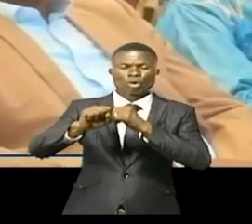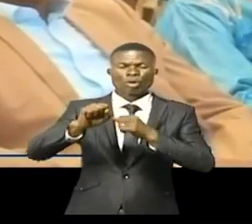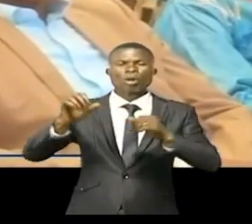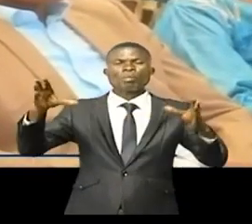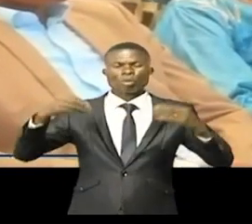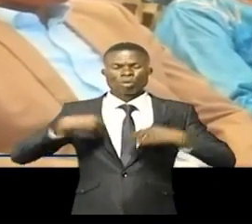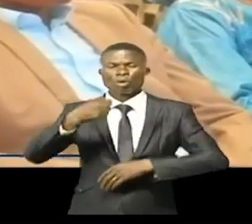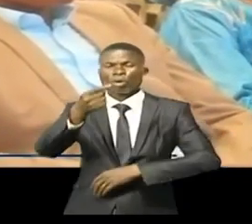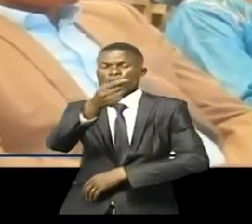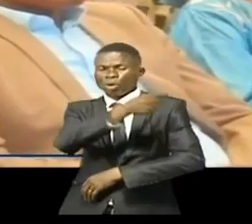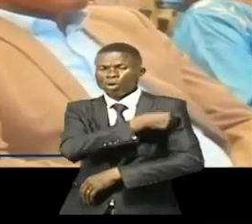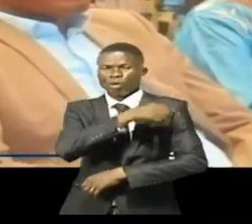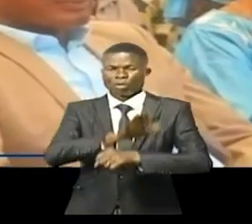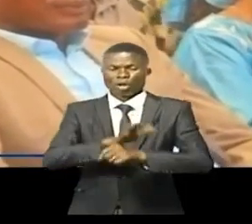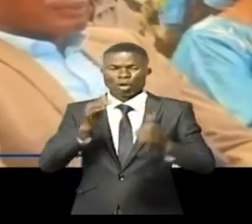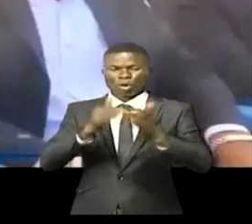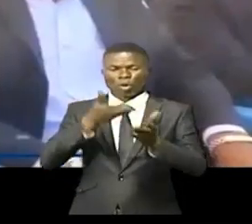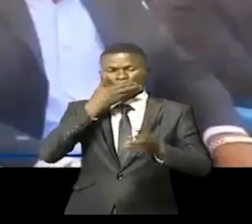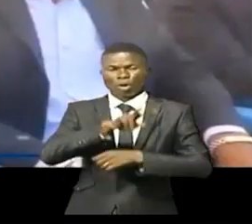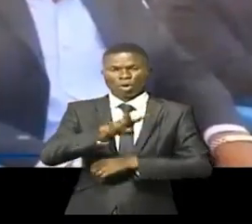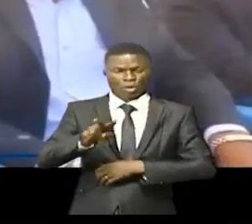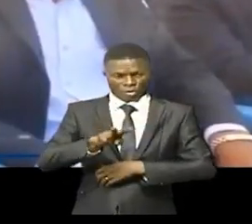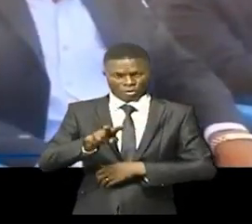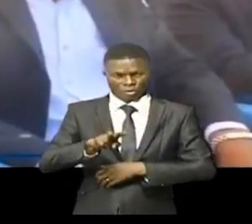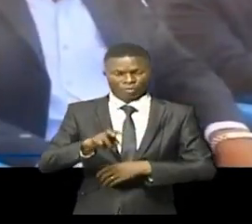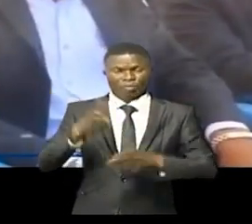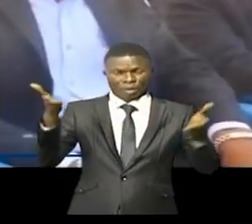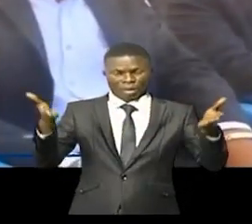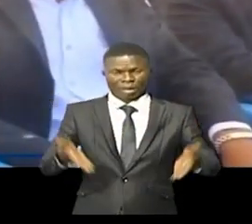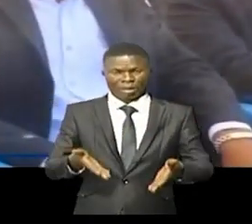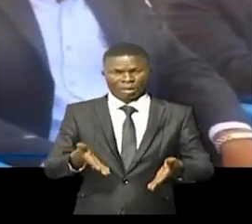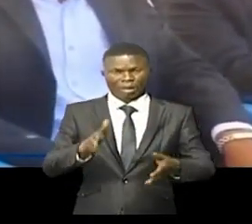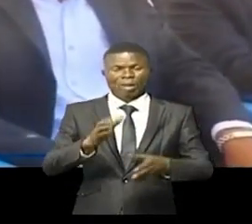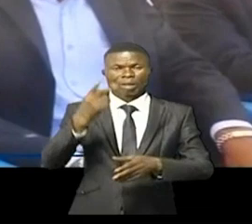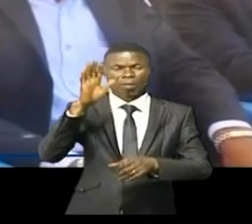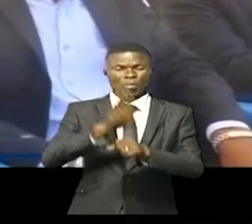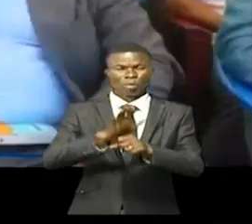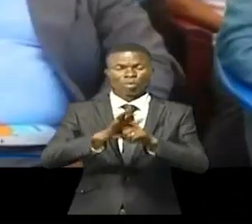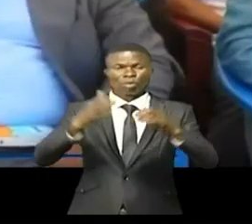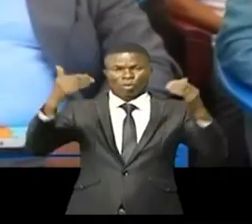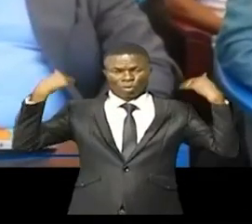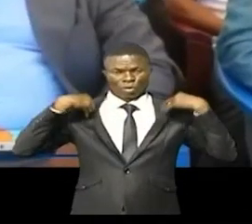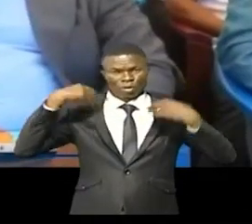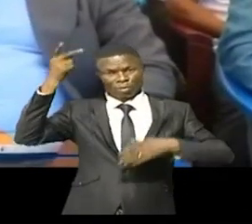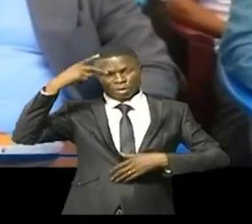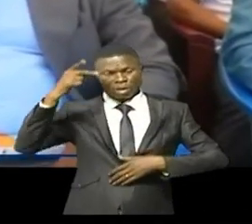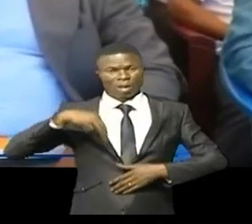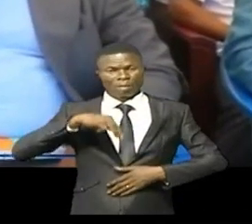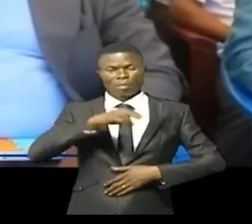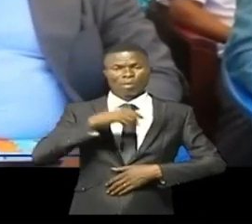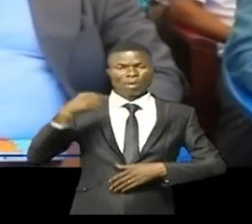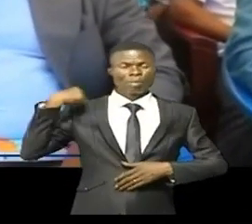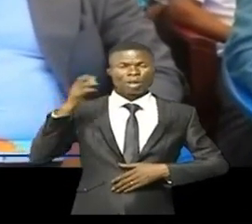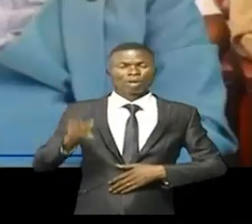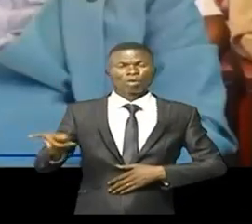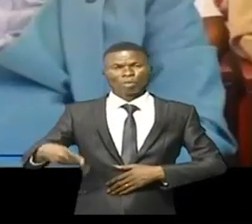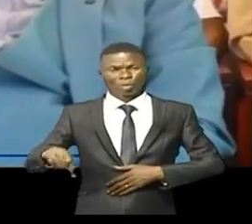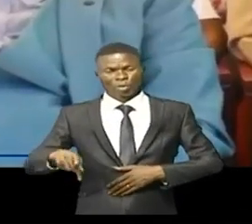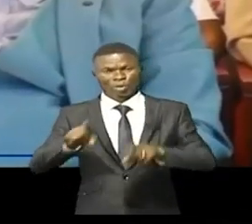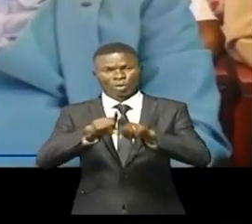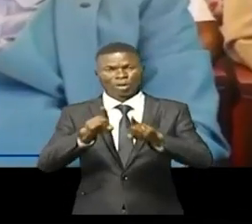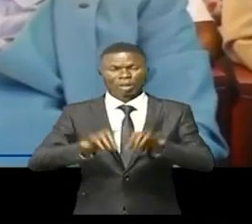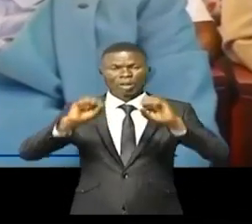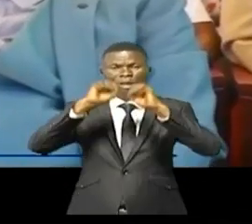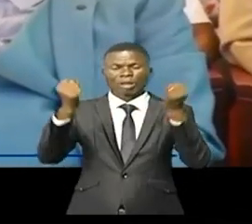des masses contre la COVID-19. C'était en présence de plusieurs personnalités, dont les membres du gouvernement provincial, la